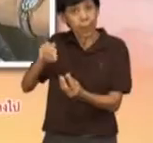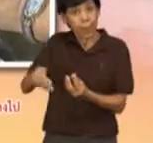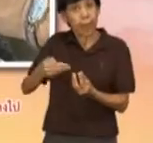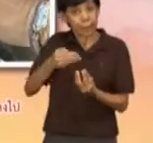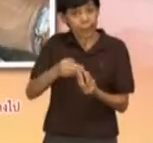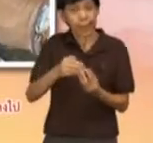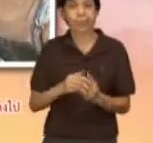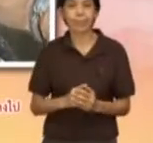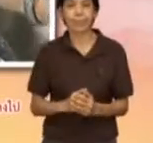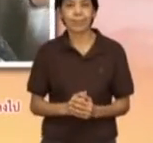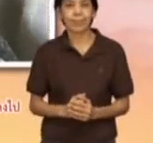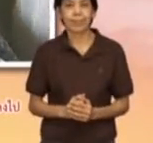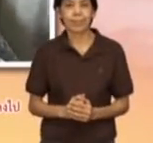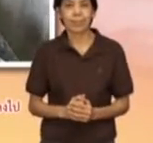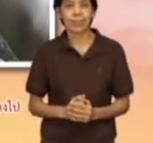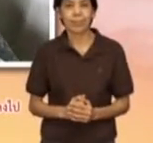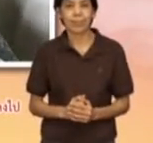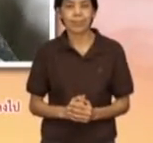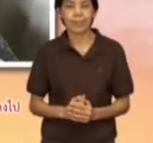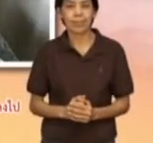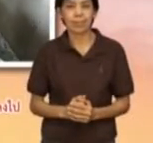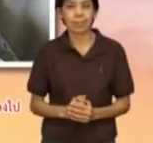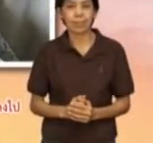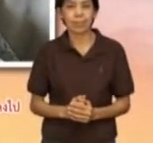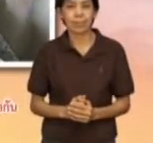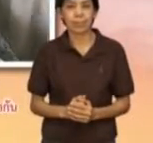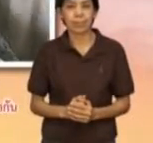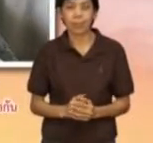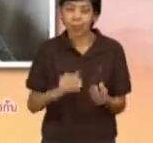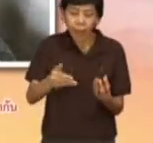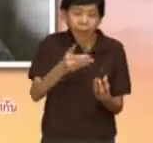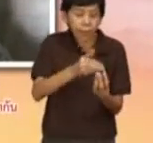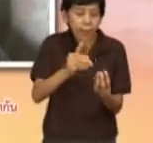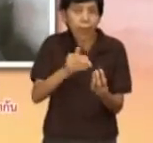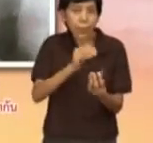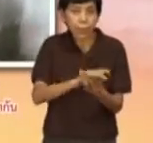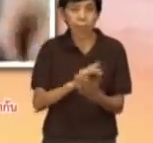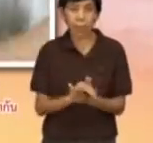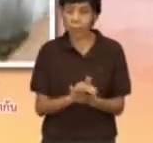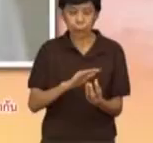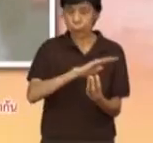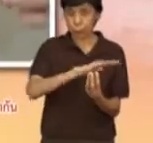อคะ นะหนูตักหยอด เยอะไหมคะ ก็เดี๋ยวนึ่งนะเดี๋ยวก็พาไปนึ่งให้เต็มถ้วย